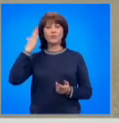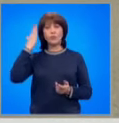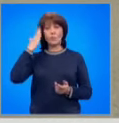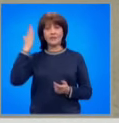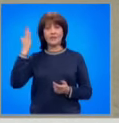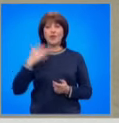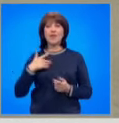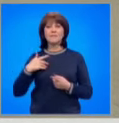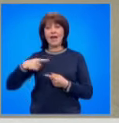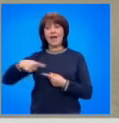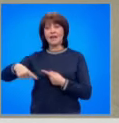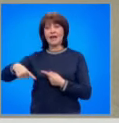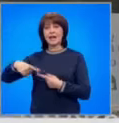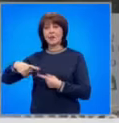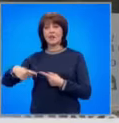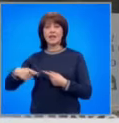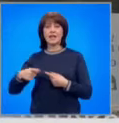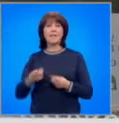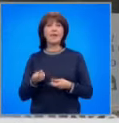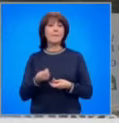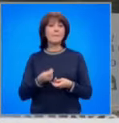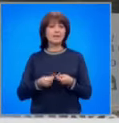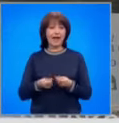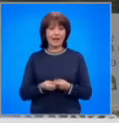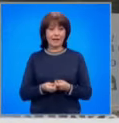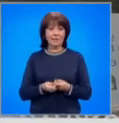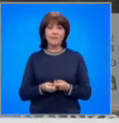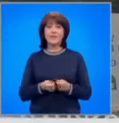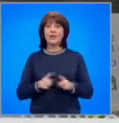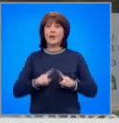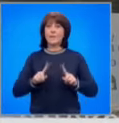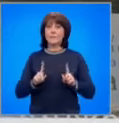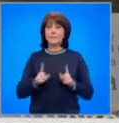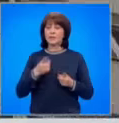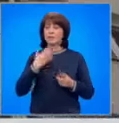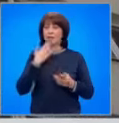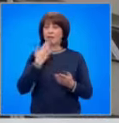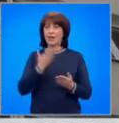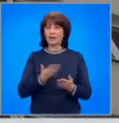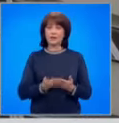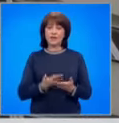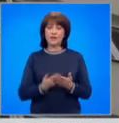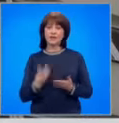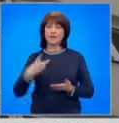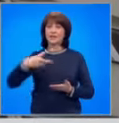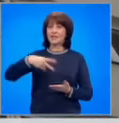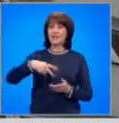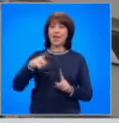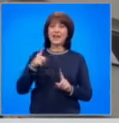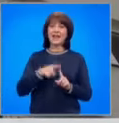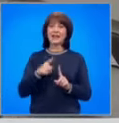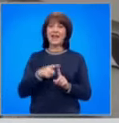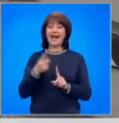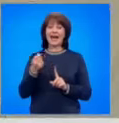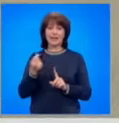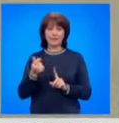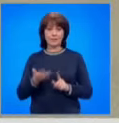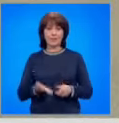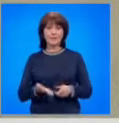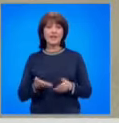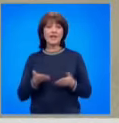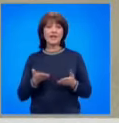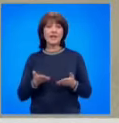пазар за максимално дълъг период. Христов призна, че избърза с обявяването на предложението за двойната тарифа за електроенергията. Този